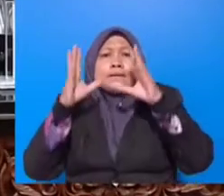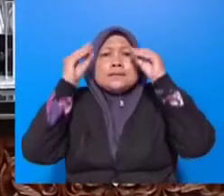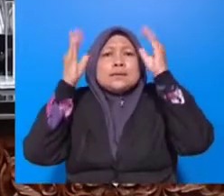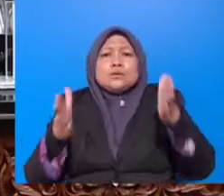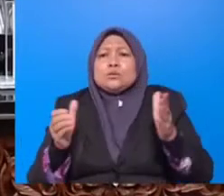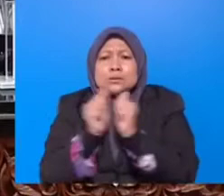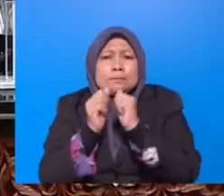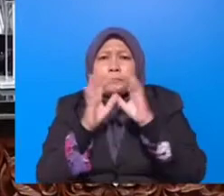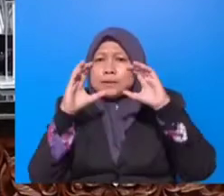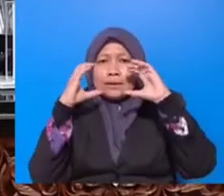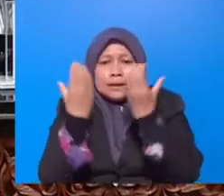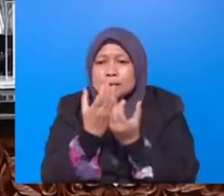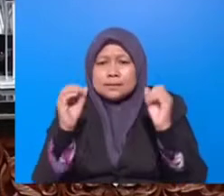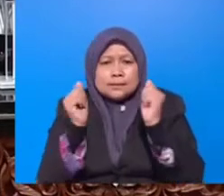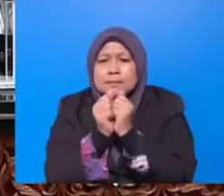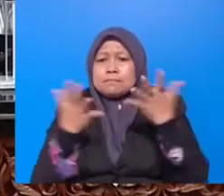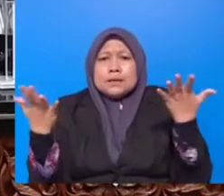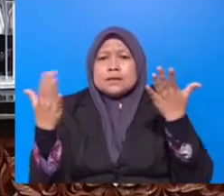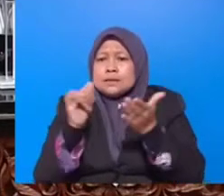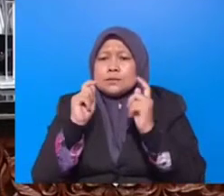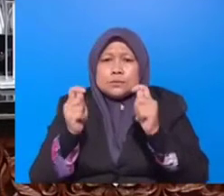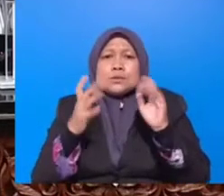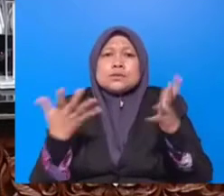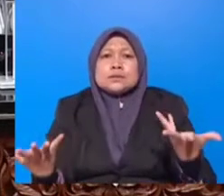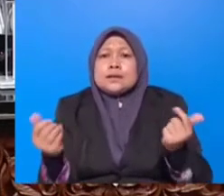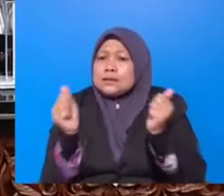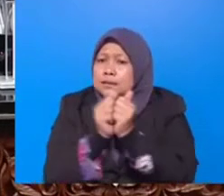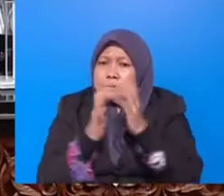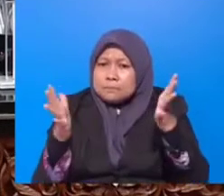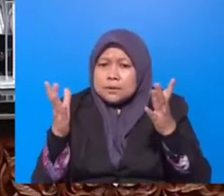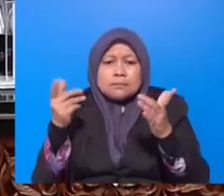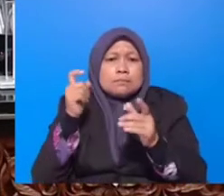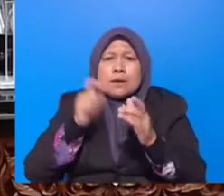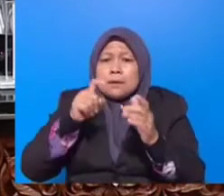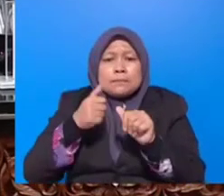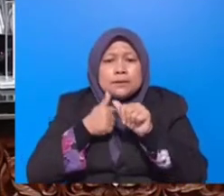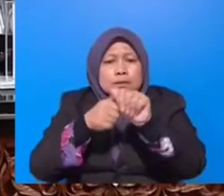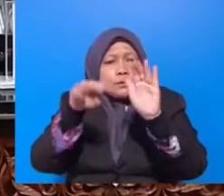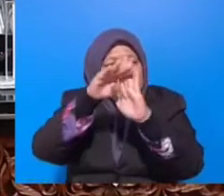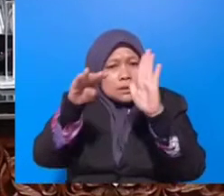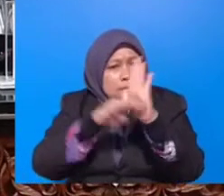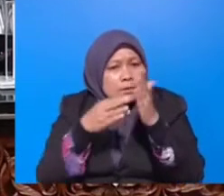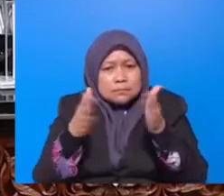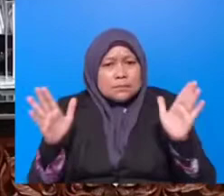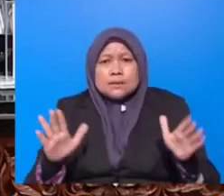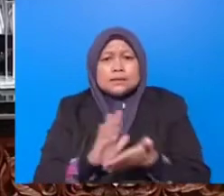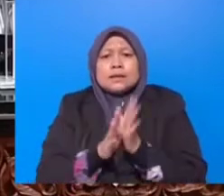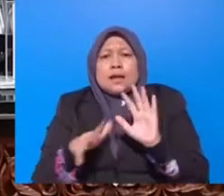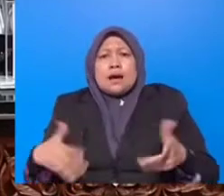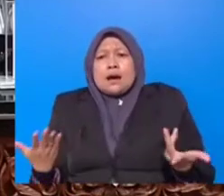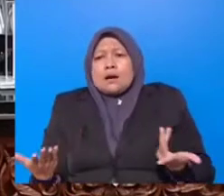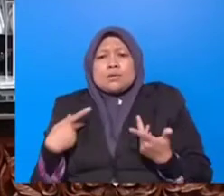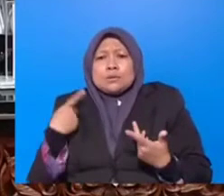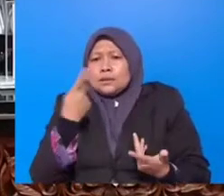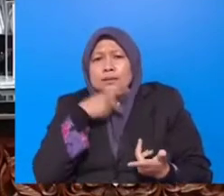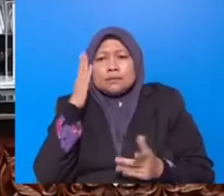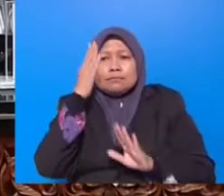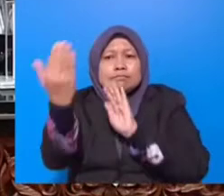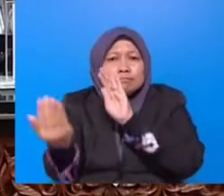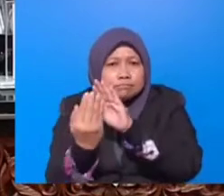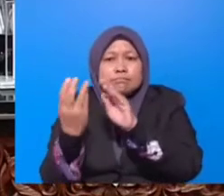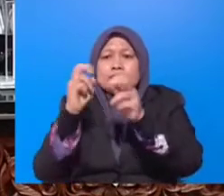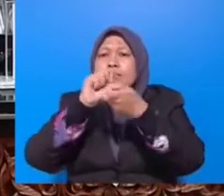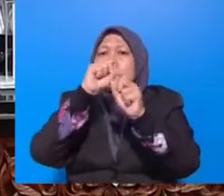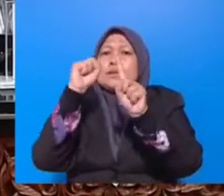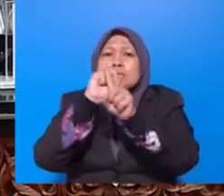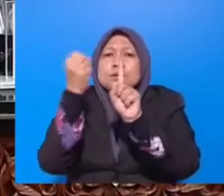tanpa kelas tanpa tution sekarang dan tanpa perlu mengikuti mata pelajaran umum Jadi bagaimana kita menghadapi